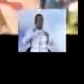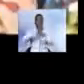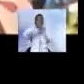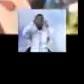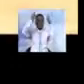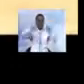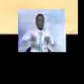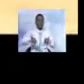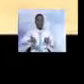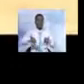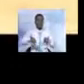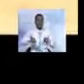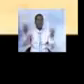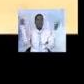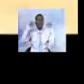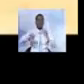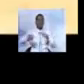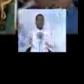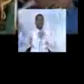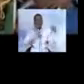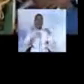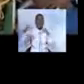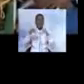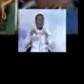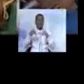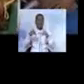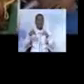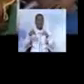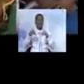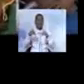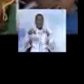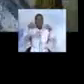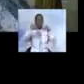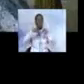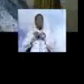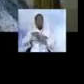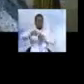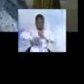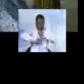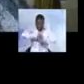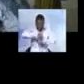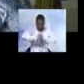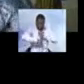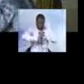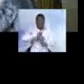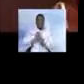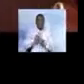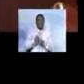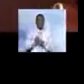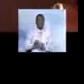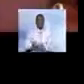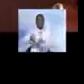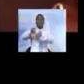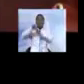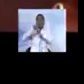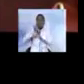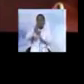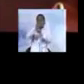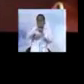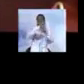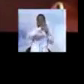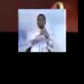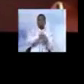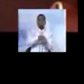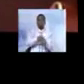perpétrateurs d'actes de violence commis entre 1990 et 2011. Les audiences publiques de la CDVR, la Commission